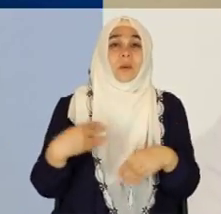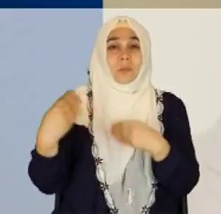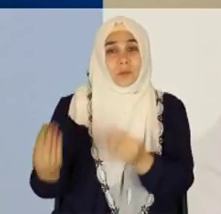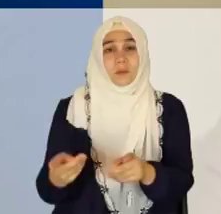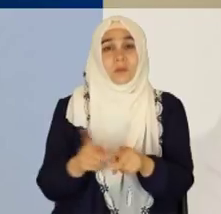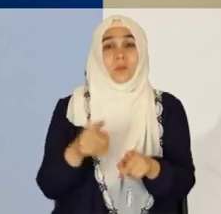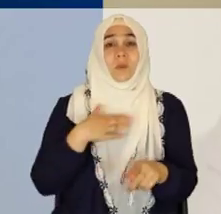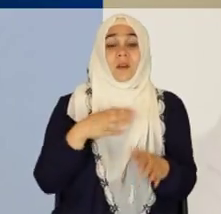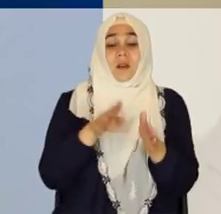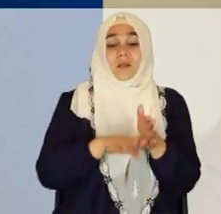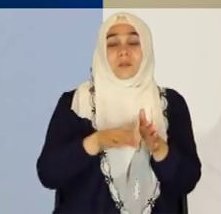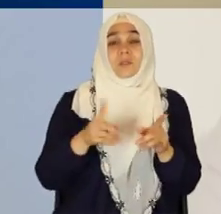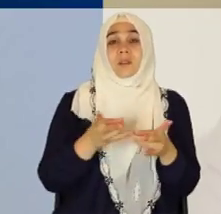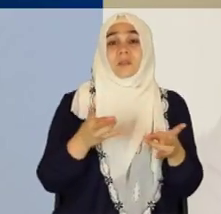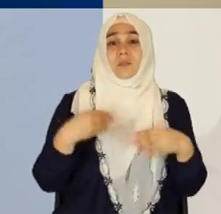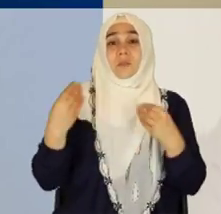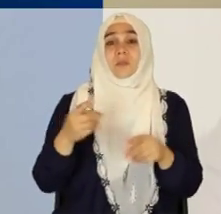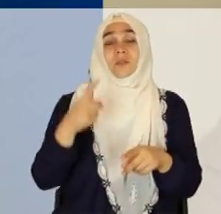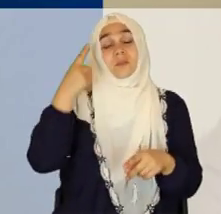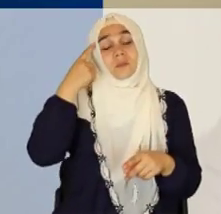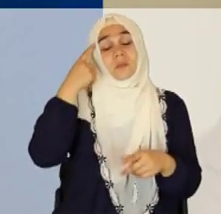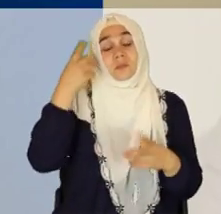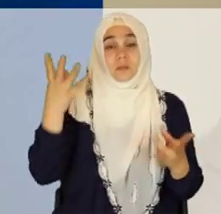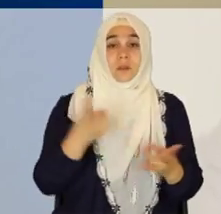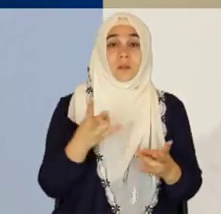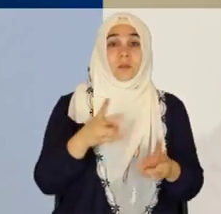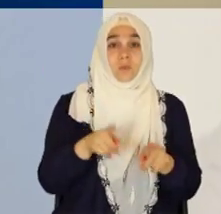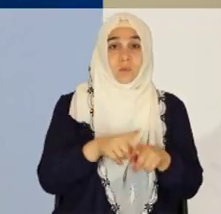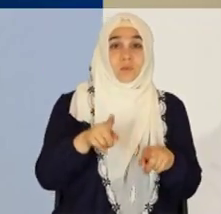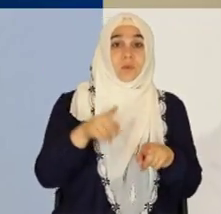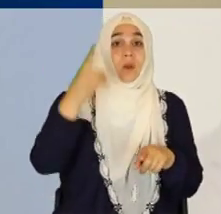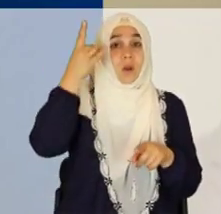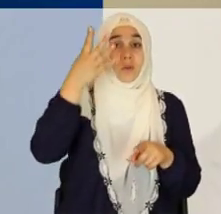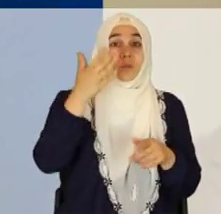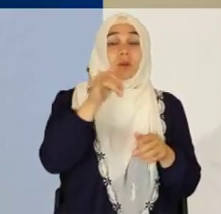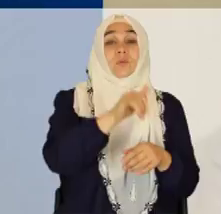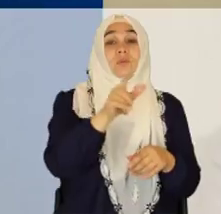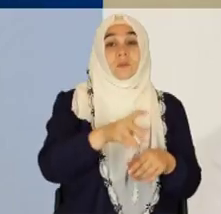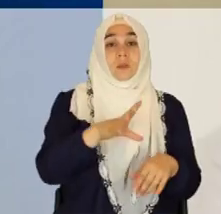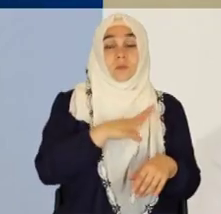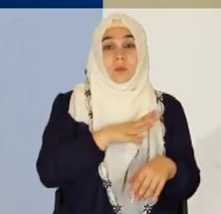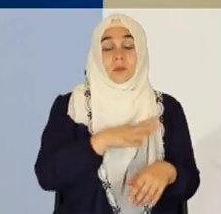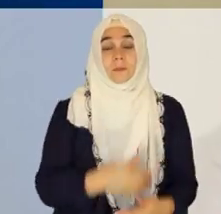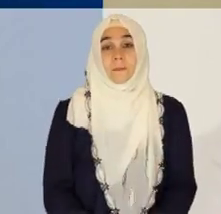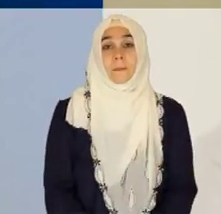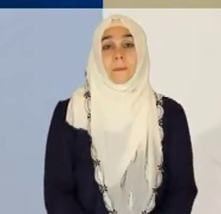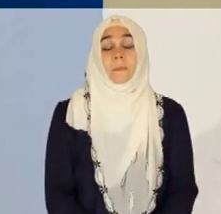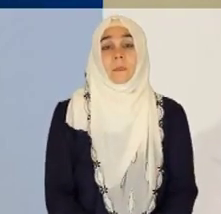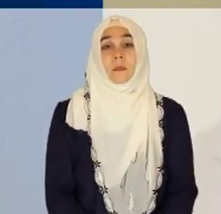Arzimagan narsani beryapman deb shuni sanash kerak, bu yer uning odoblaridan hisoblanadi.